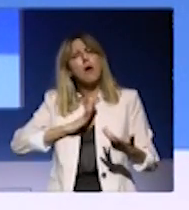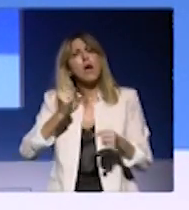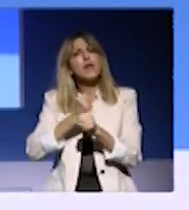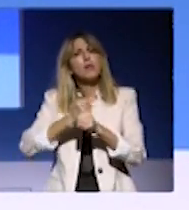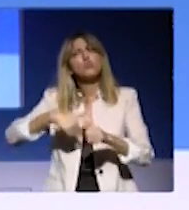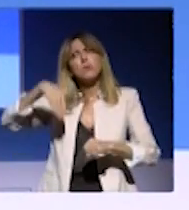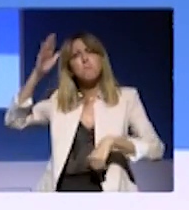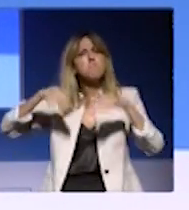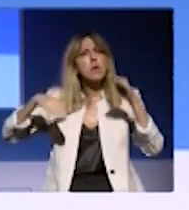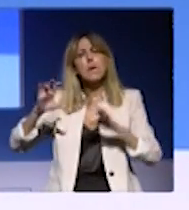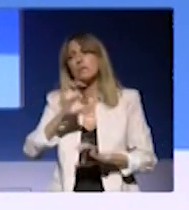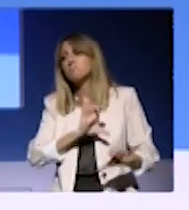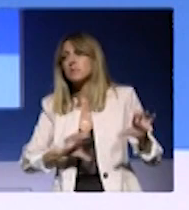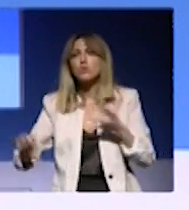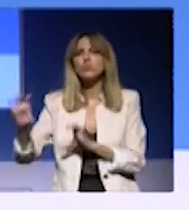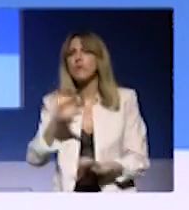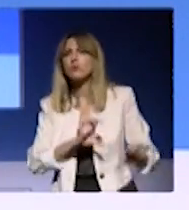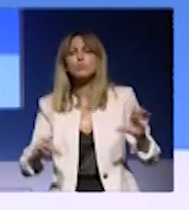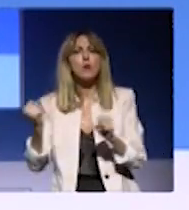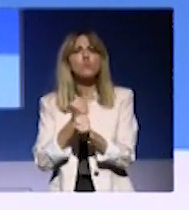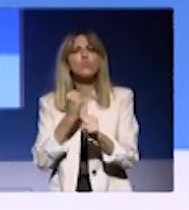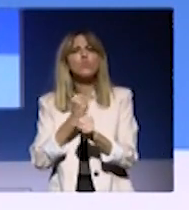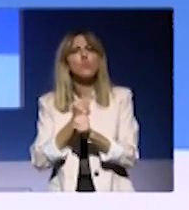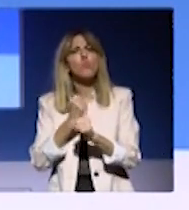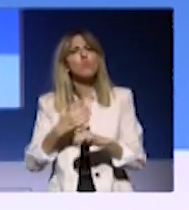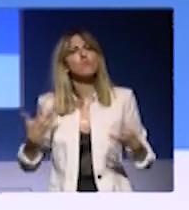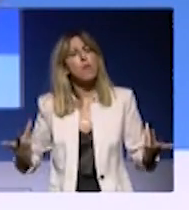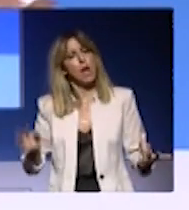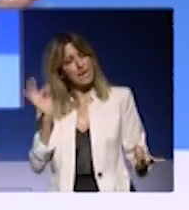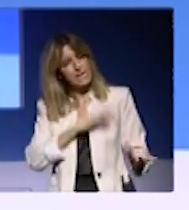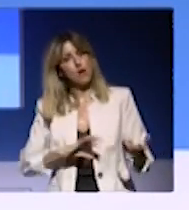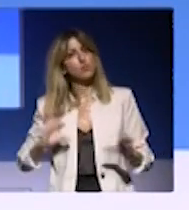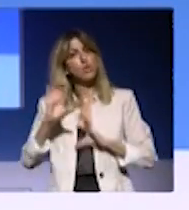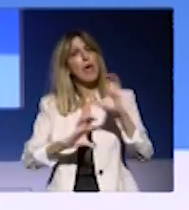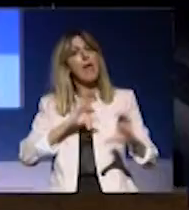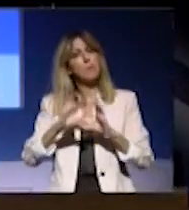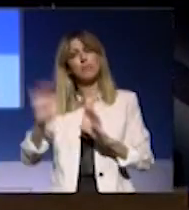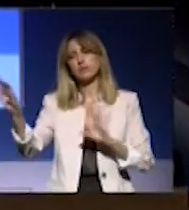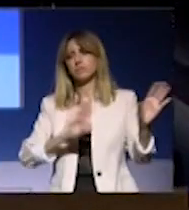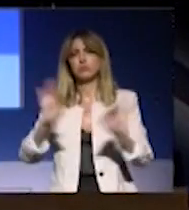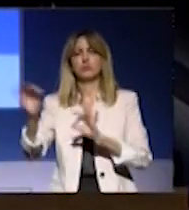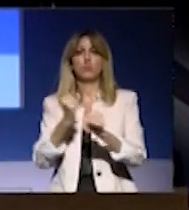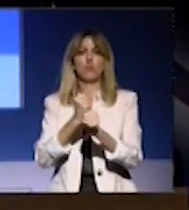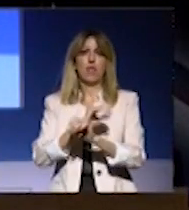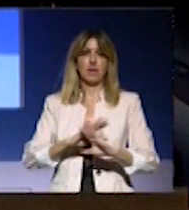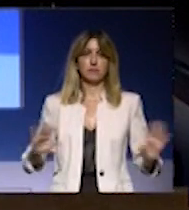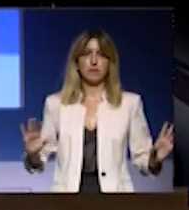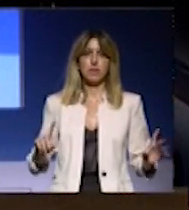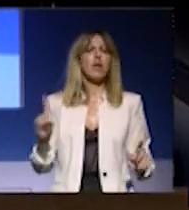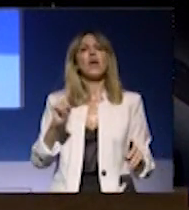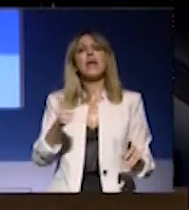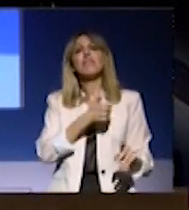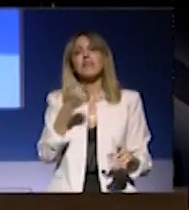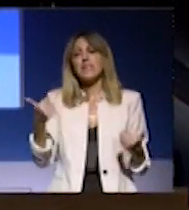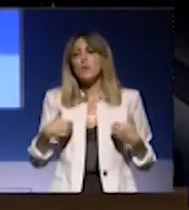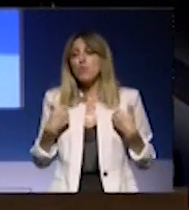αναζητούν σήμερα απασχόληση στον τόπο. Διότι όσο σημαντικές είναι οι ευκαιρίες για τα νέα παιδιά από τα